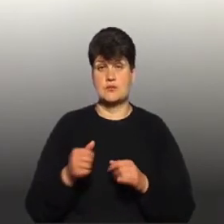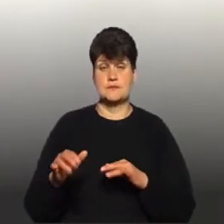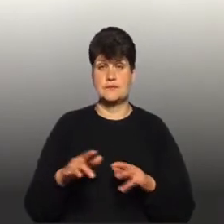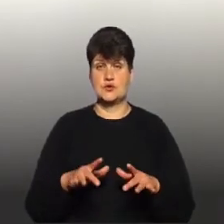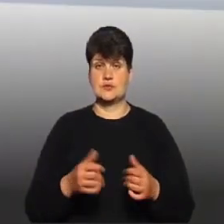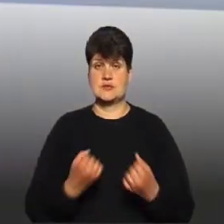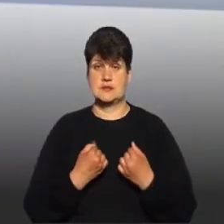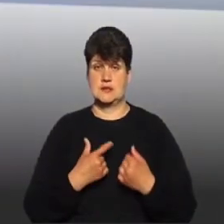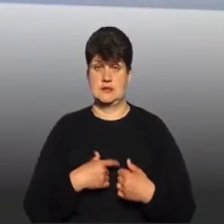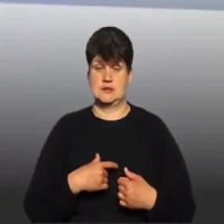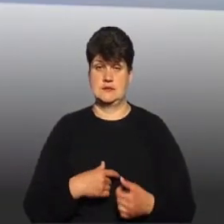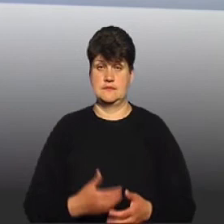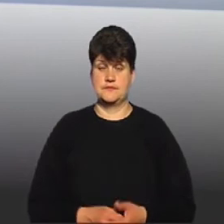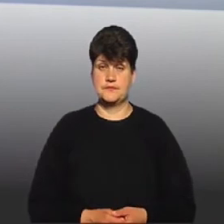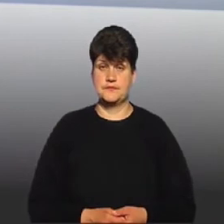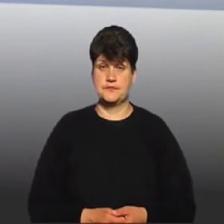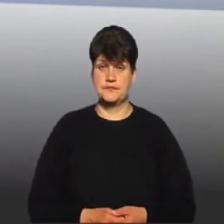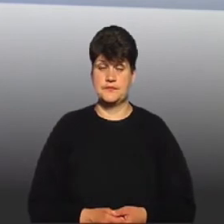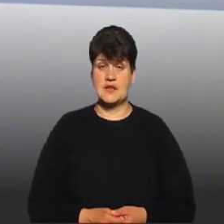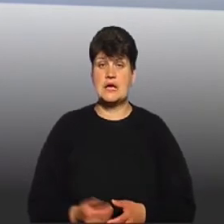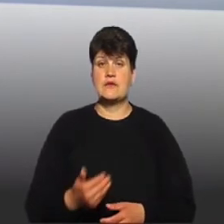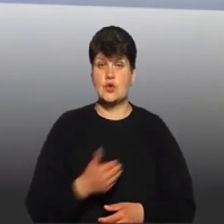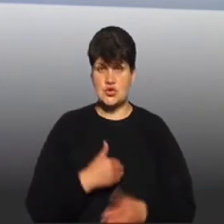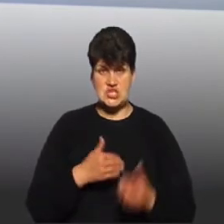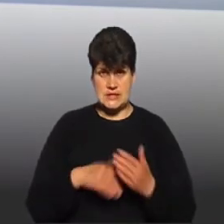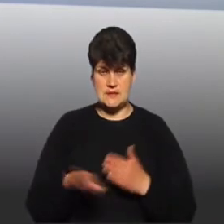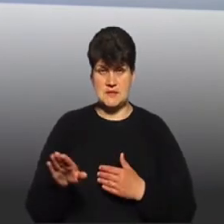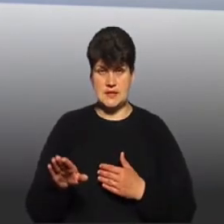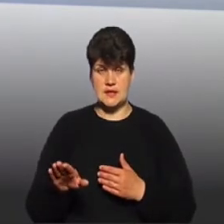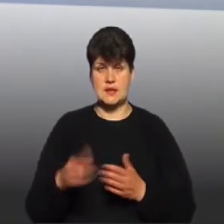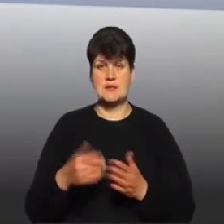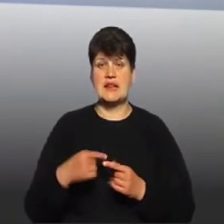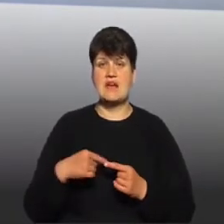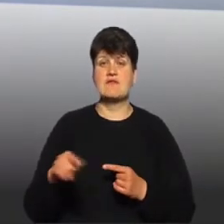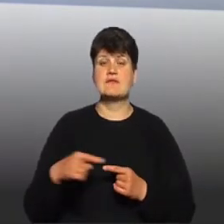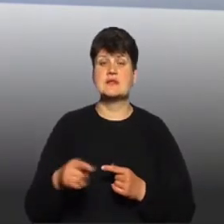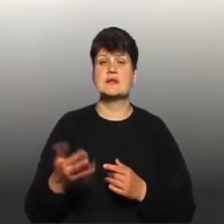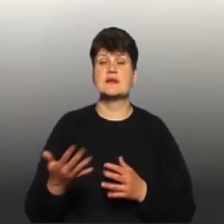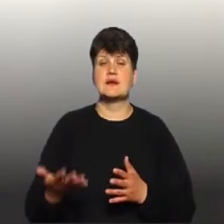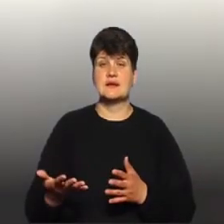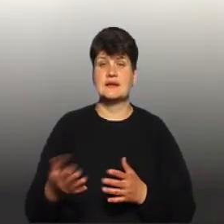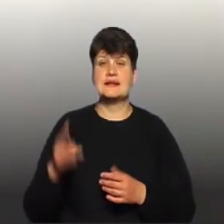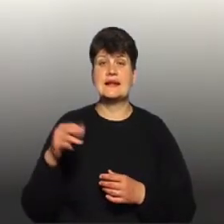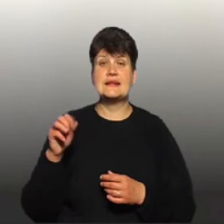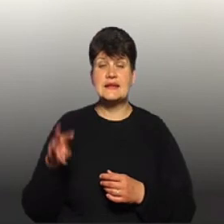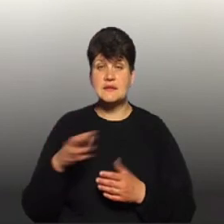Ви тут кажете, хочеться тоді піти. На яку відстань треба йти? Скільки там, це де може... диму немає, звичайно. Там,